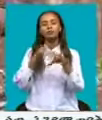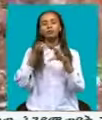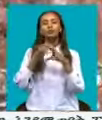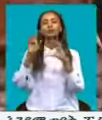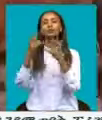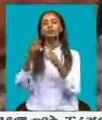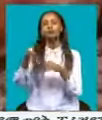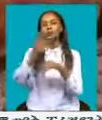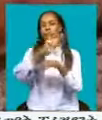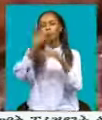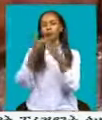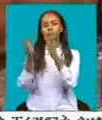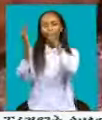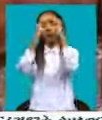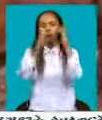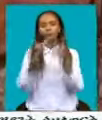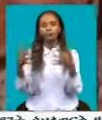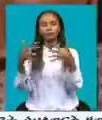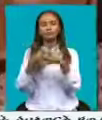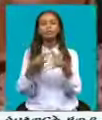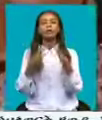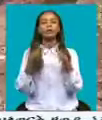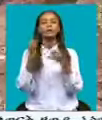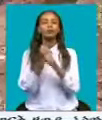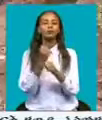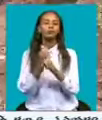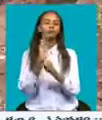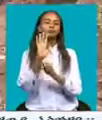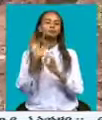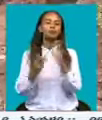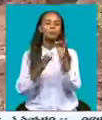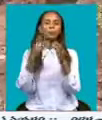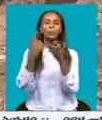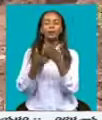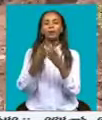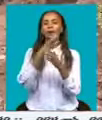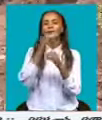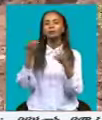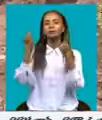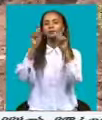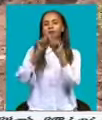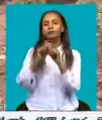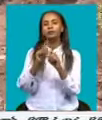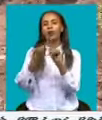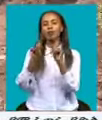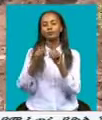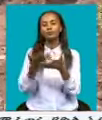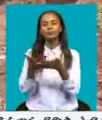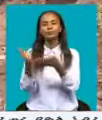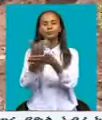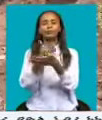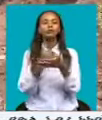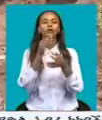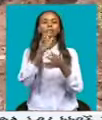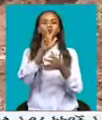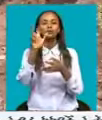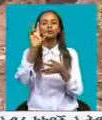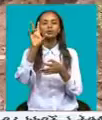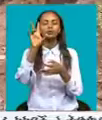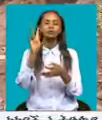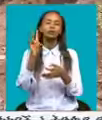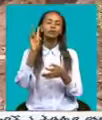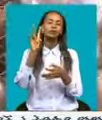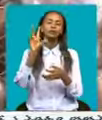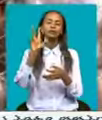የሚገኙ ሁሉንም መዋቅሮች በማስተባበር ሰፊ ስራ መሰራቱንም ገልጸዋል። በዚህም በአይነት የተለያየ ሀብት መሰብሰቡን ያነሱ ሲሆን 373